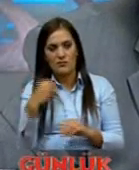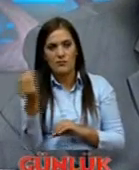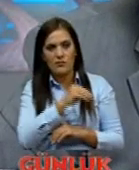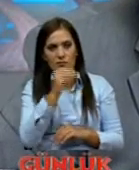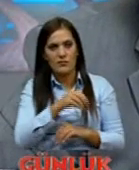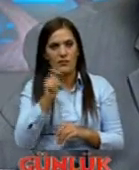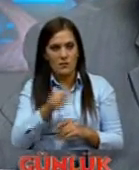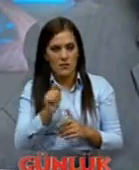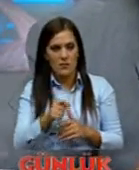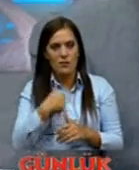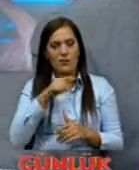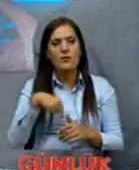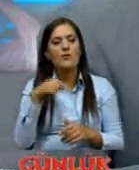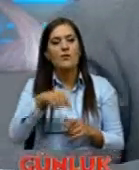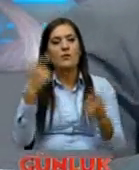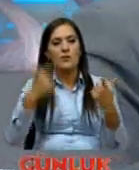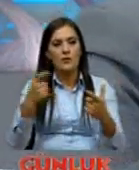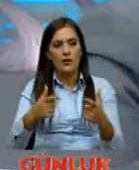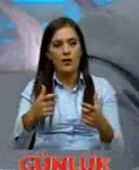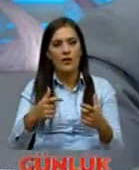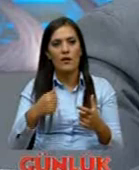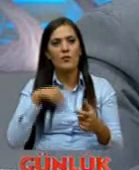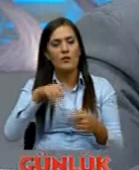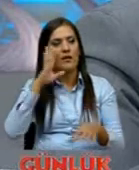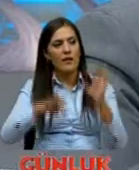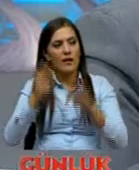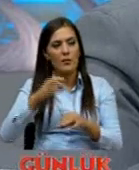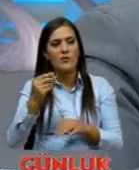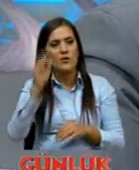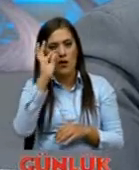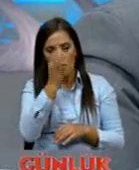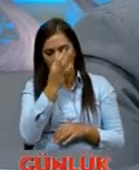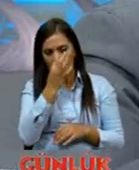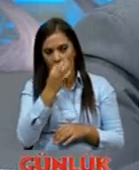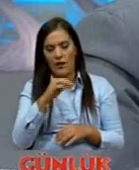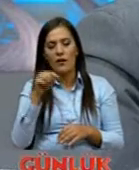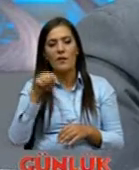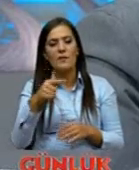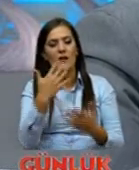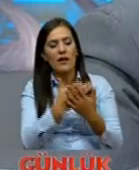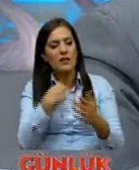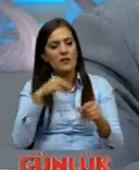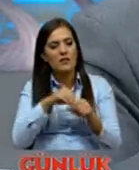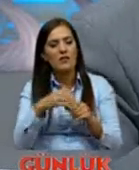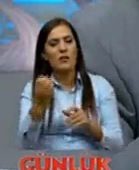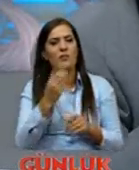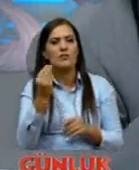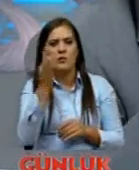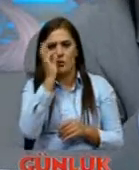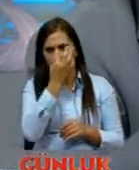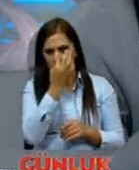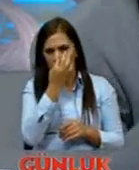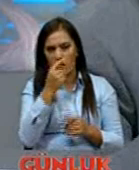istihdam ediyoruz. Hı hı. Şimdi burada bizi denetlemek çok kolay, rapt-u zapt altına almak çok kolay. Zaten,